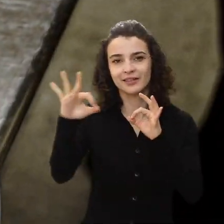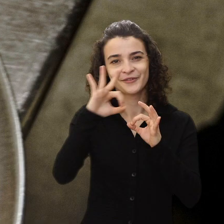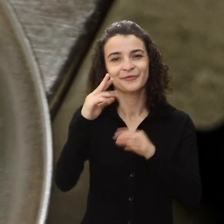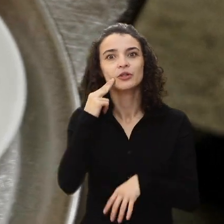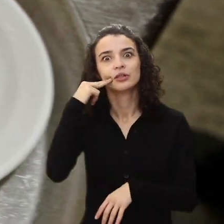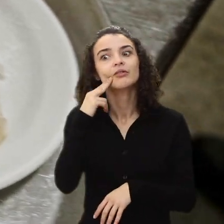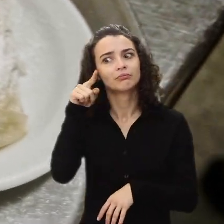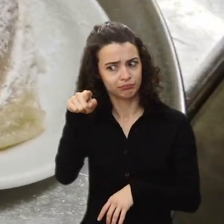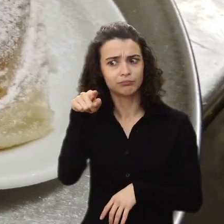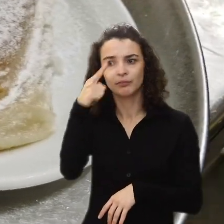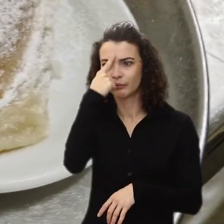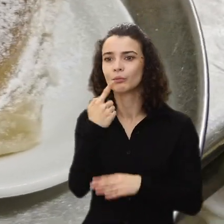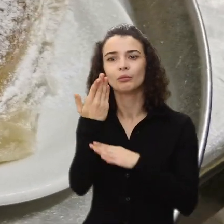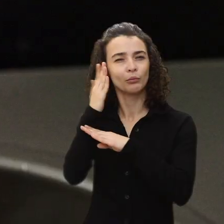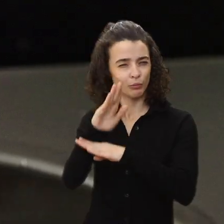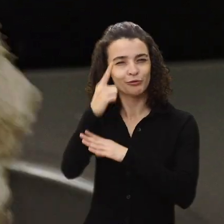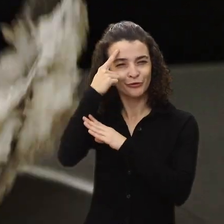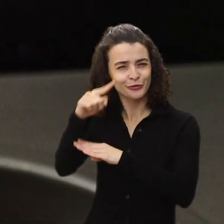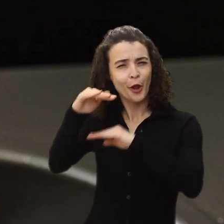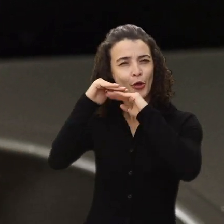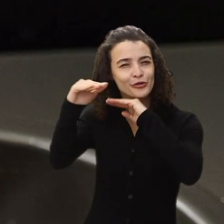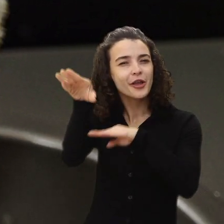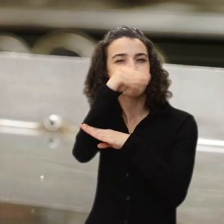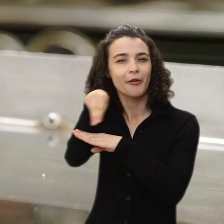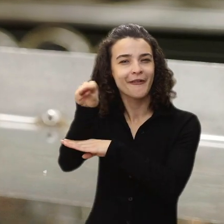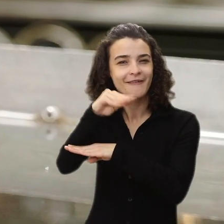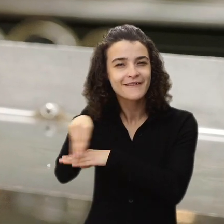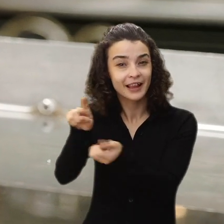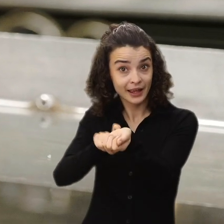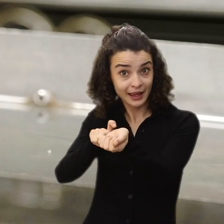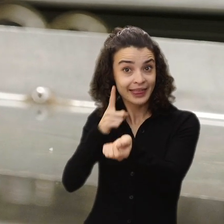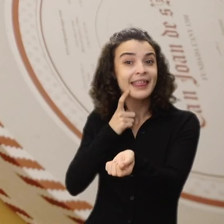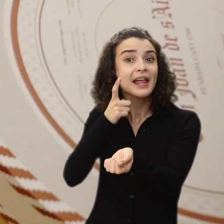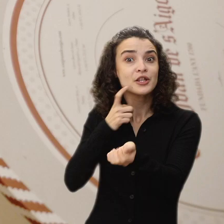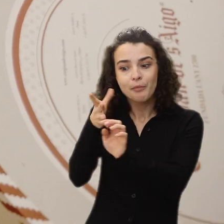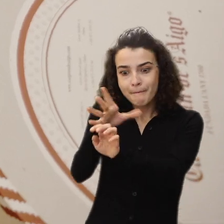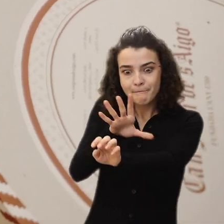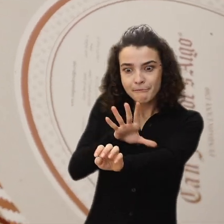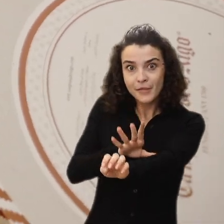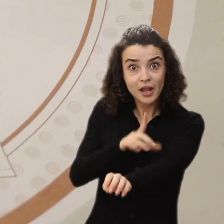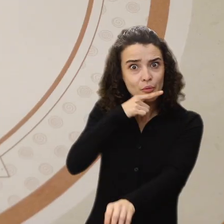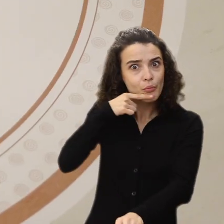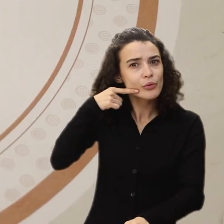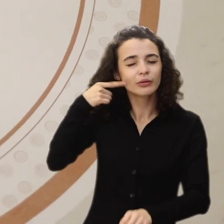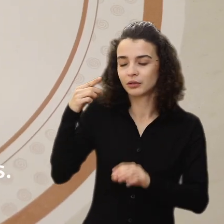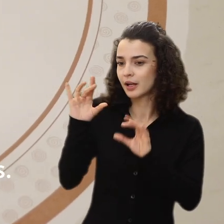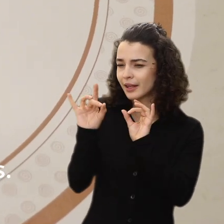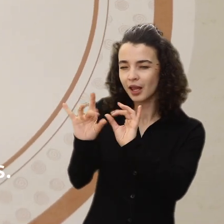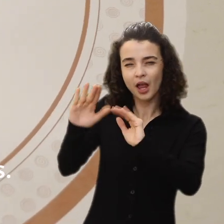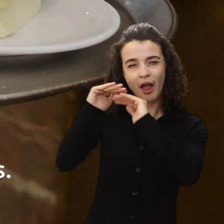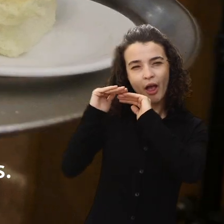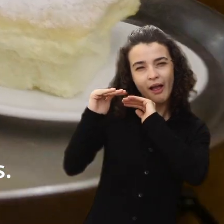sabut conservar les tradicions de Mallorca, mantenir les receptes de rebosteria de tradició ancestral, conservant sempre intacta la